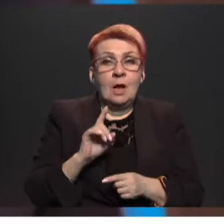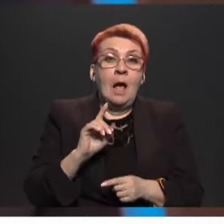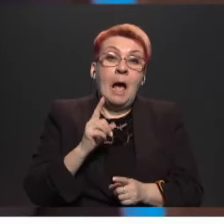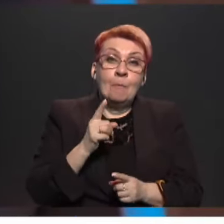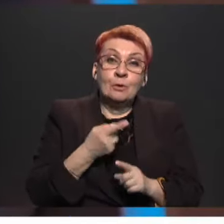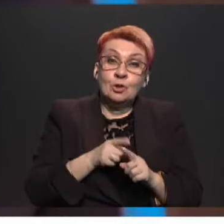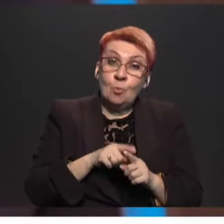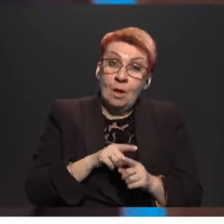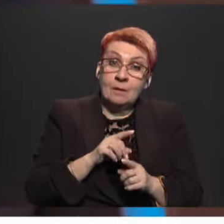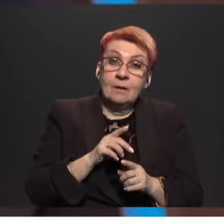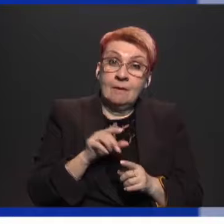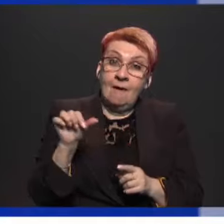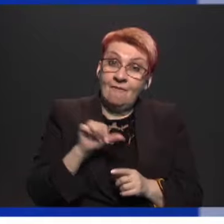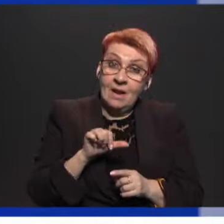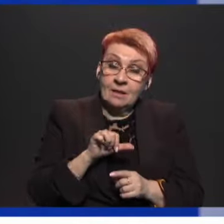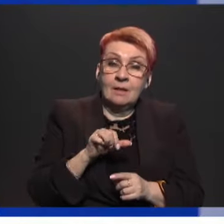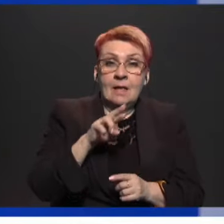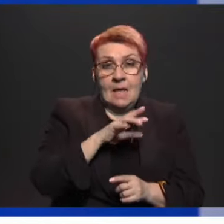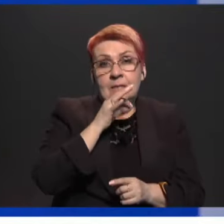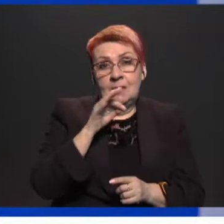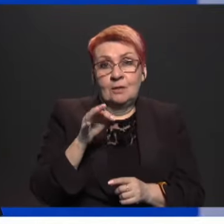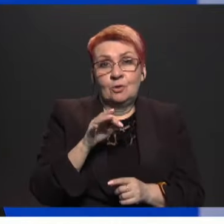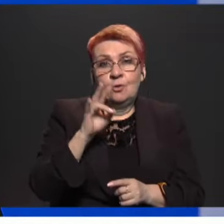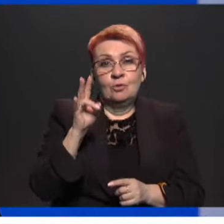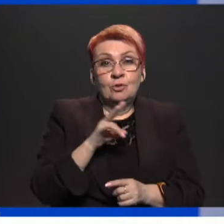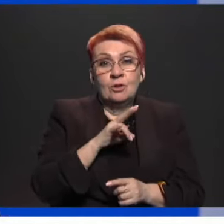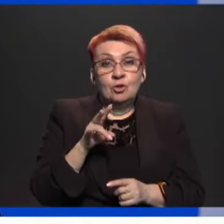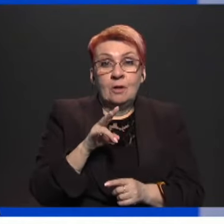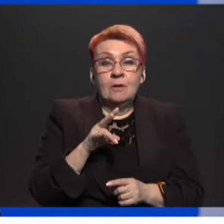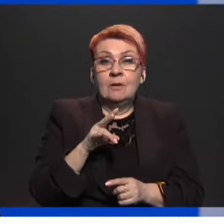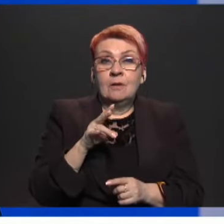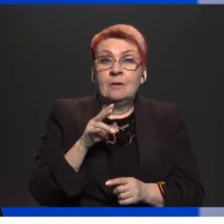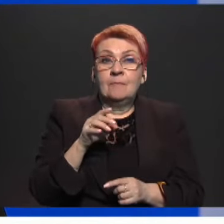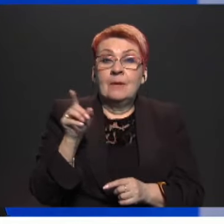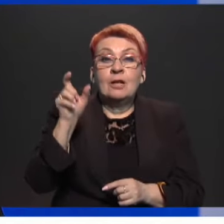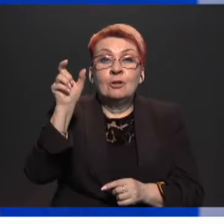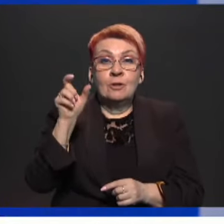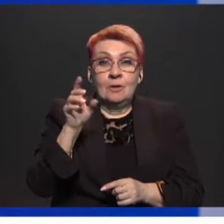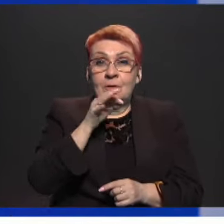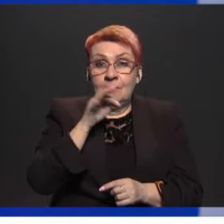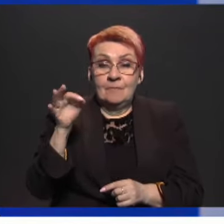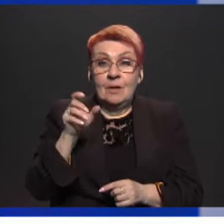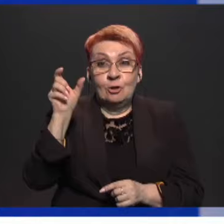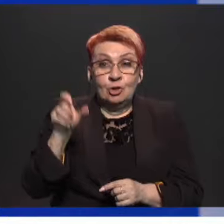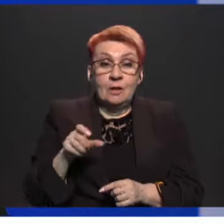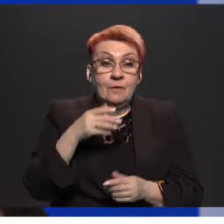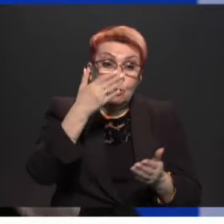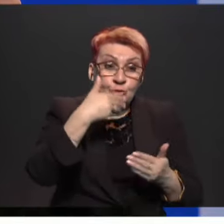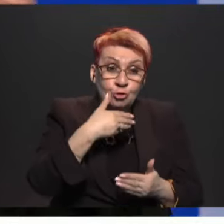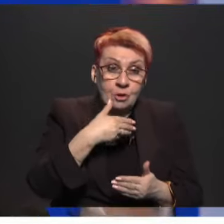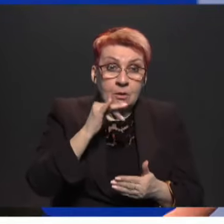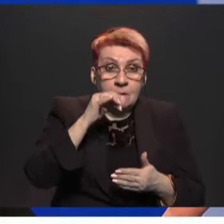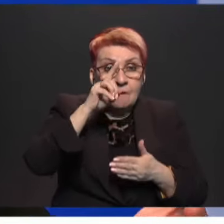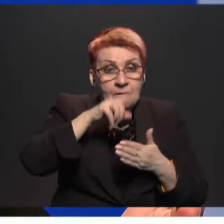вредно, тоже я все-таки скажу. Давайте. Потому что человек начинает надеяться, начинает уповать на пустоту. Он